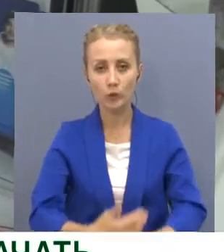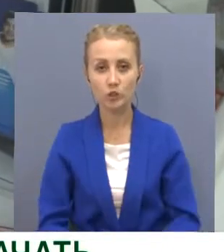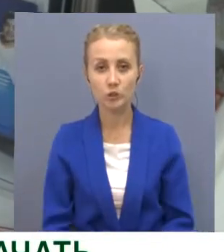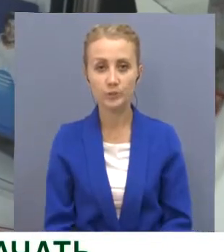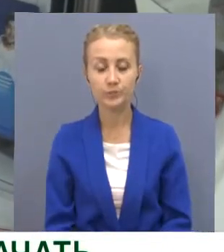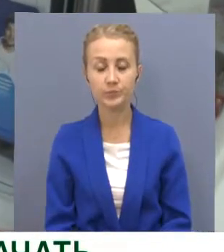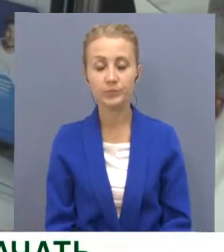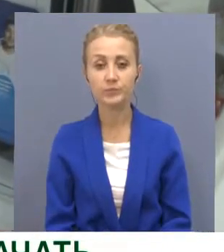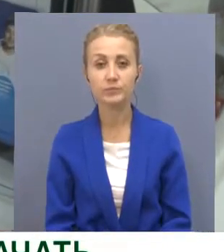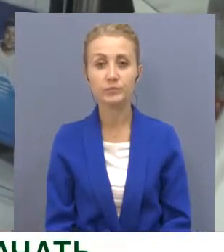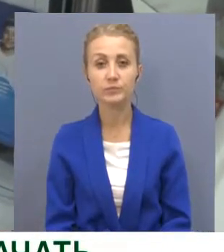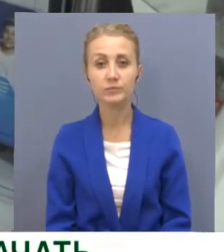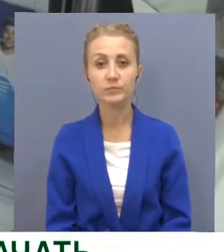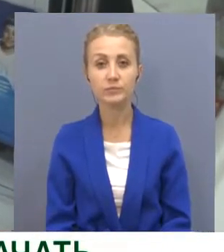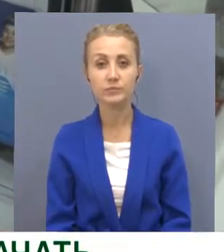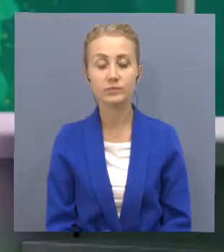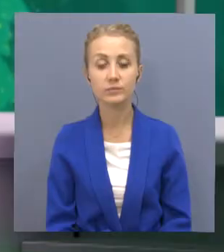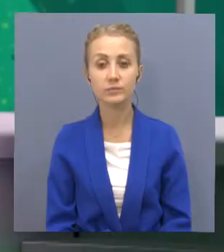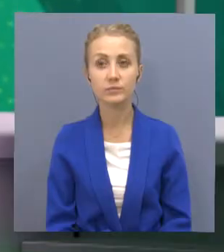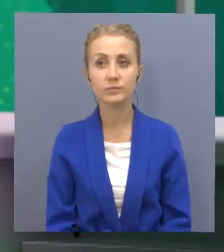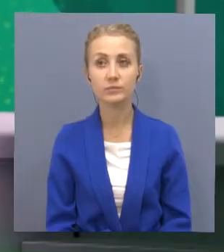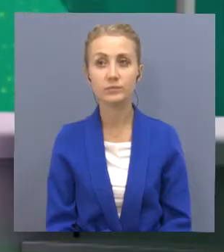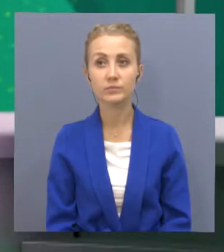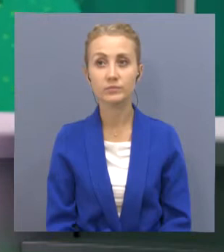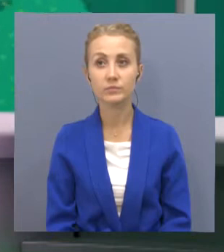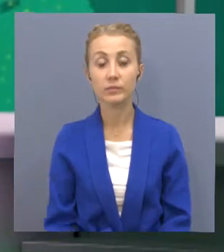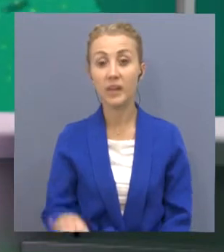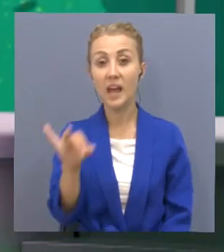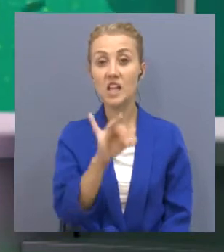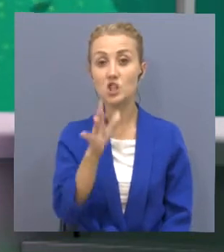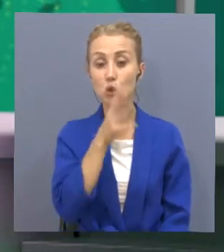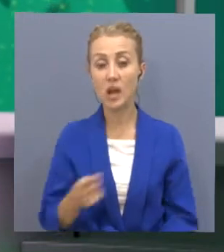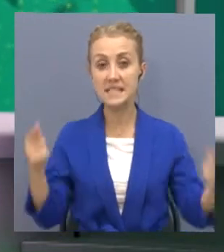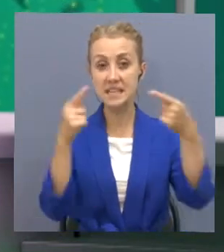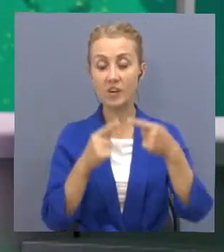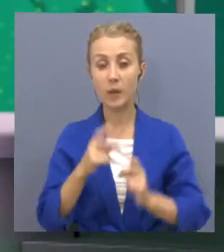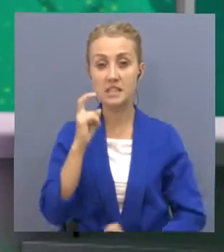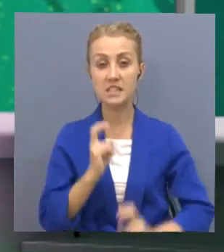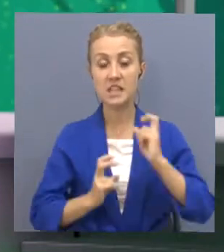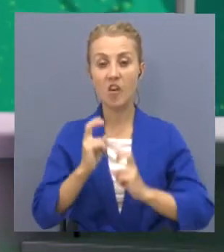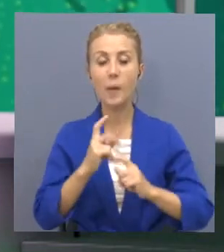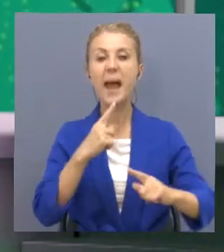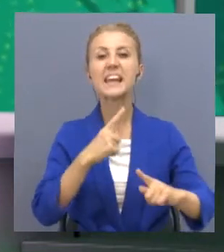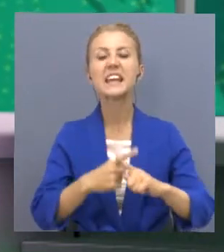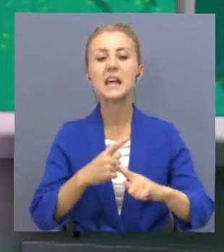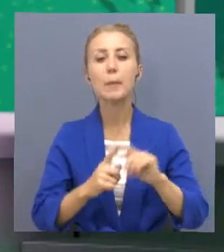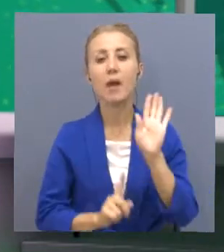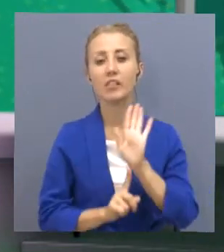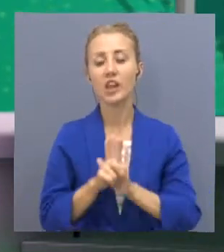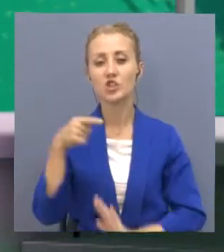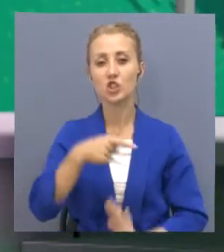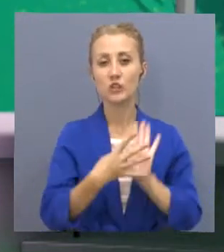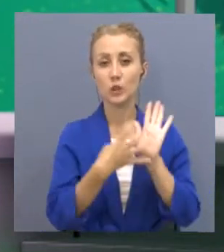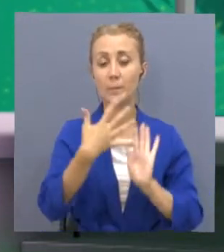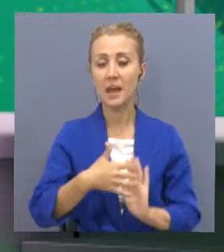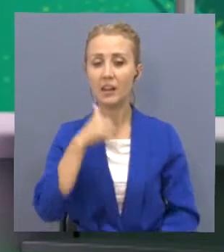Вережников, Жамбыл Болтаев, Кокши, Ахпарат. История современного завода бытовой химии берет свое начало с конца 50-х